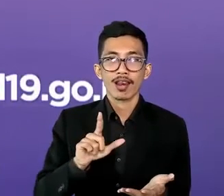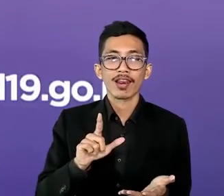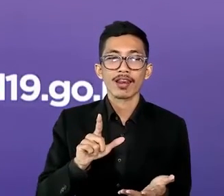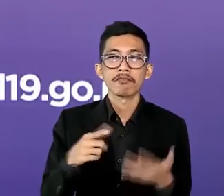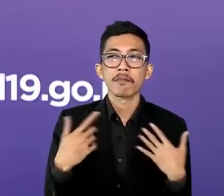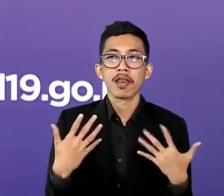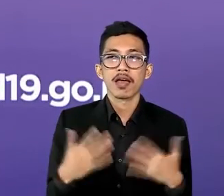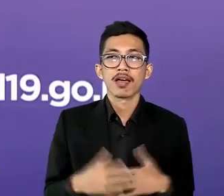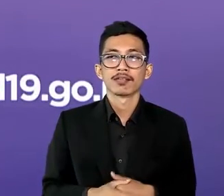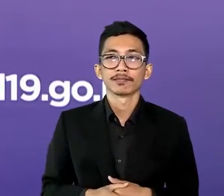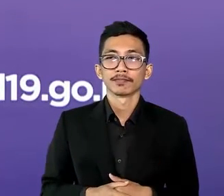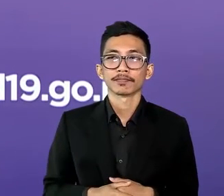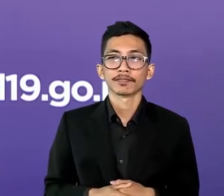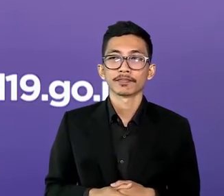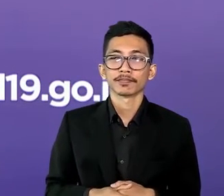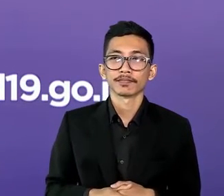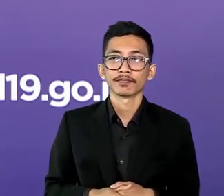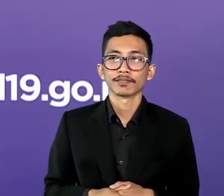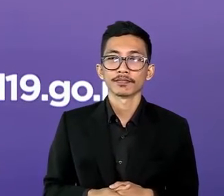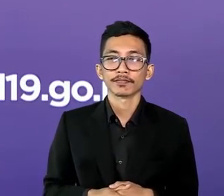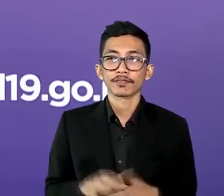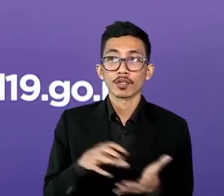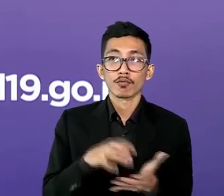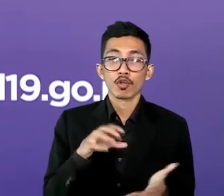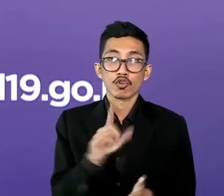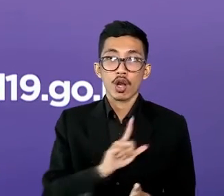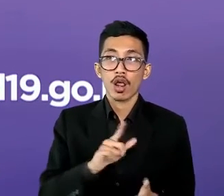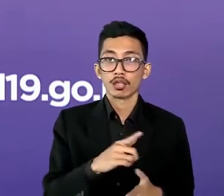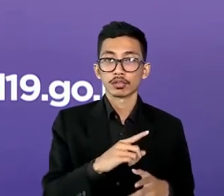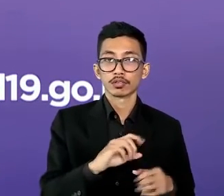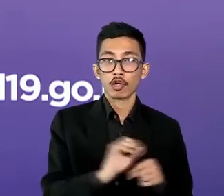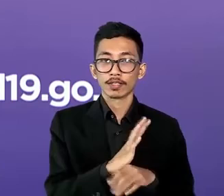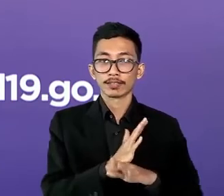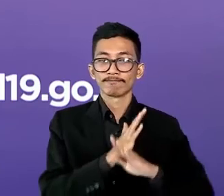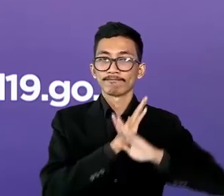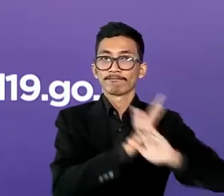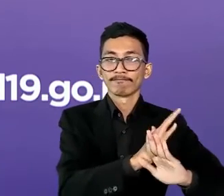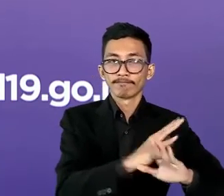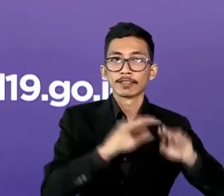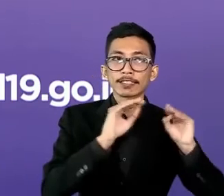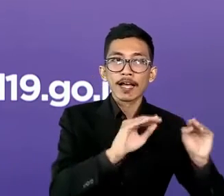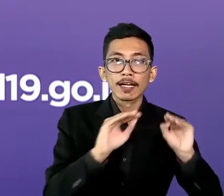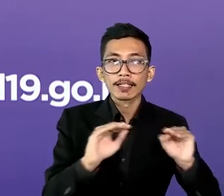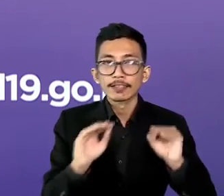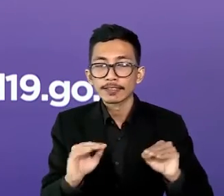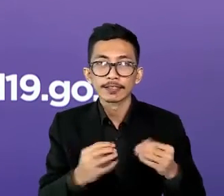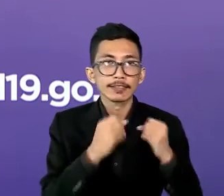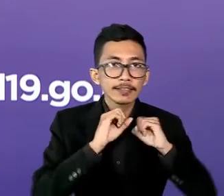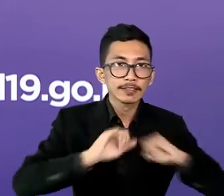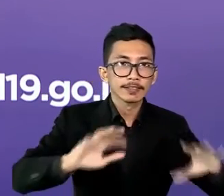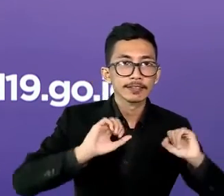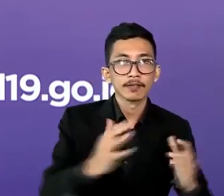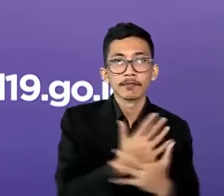tapi saya mau menanya detail lagi. Kira-kira posko kelurahan ini untuk melakukan fungsi pencegahan, penanganan, pembinaan, serta pendukung agar masyarakat dapat